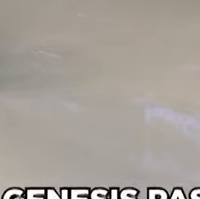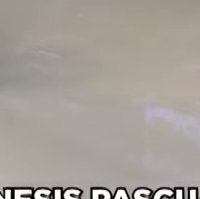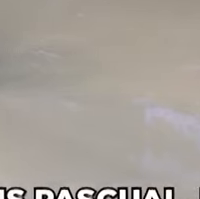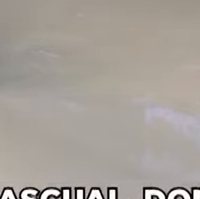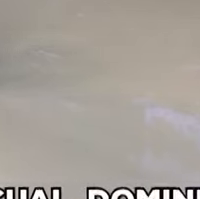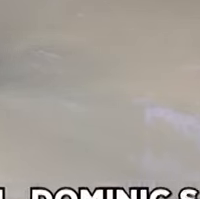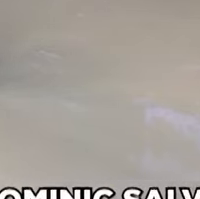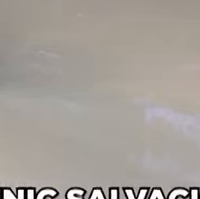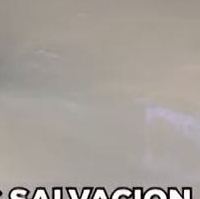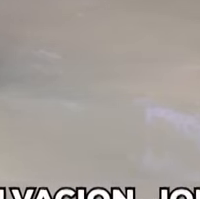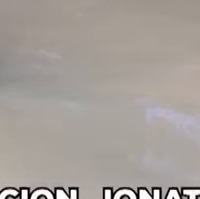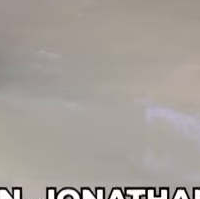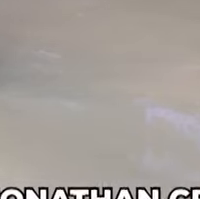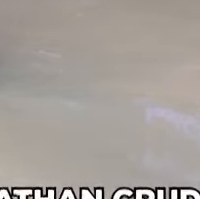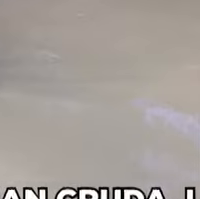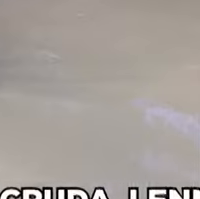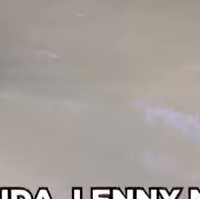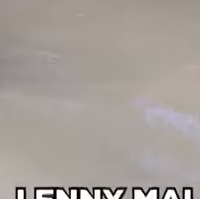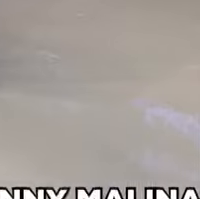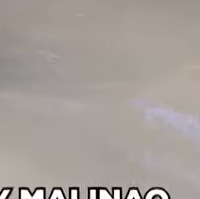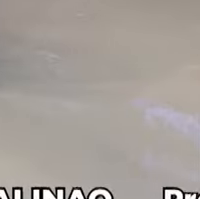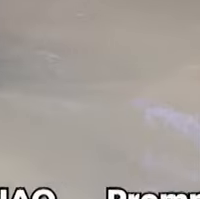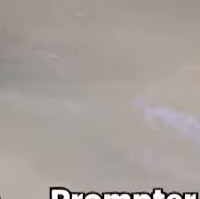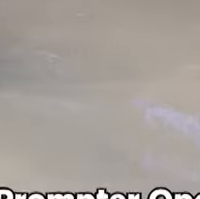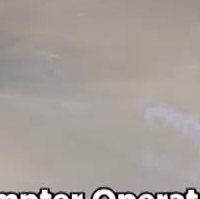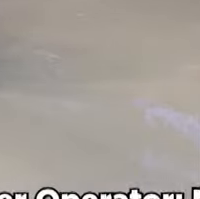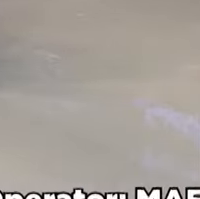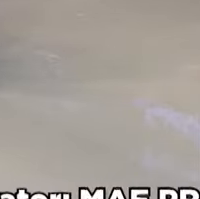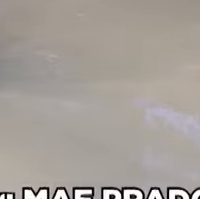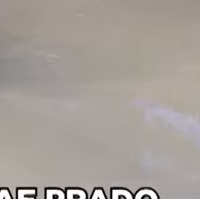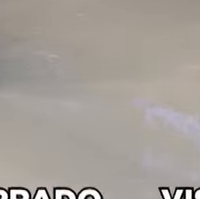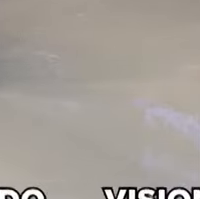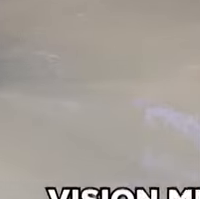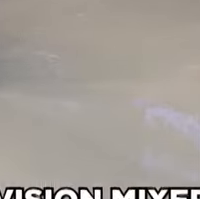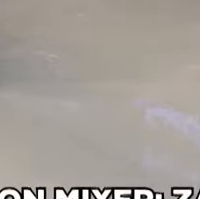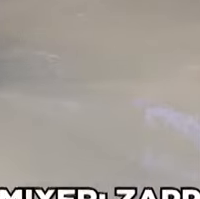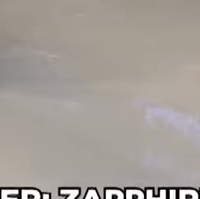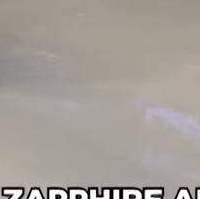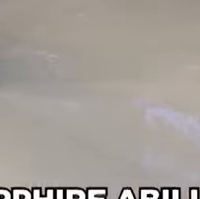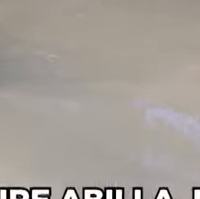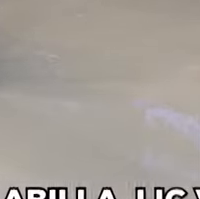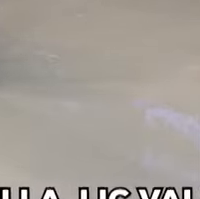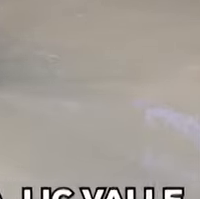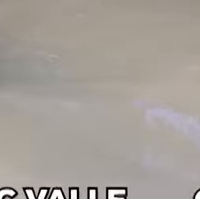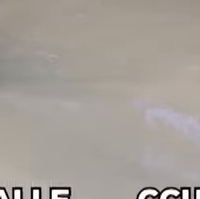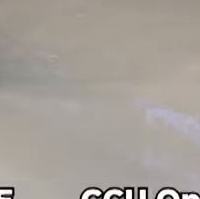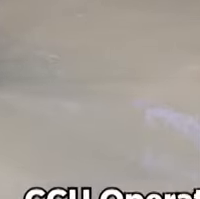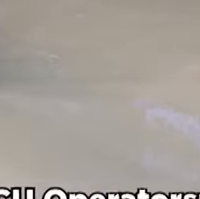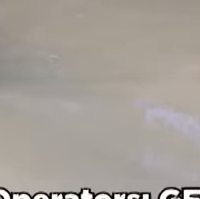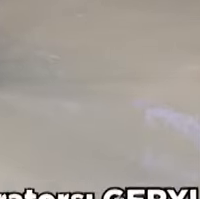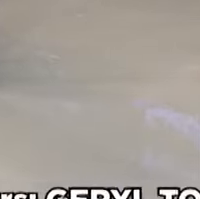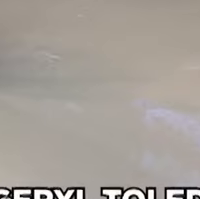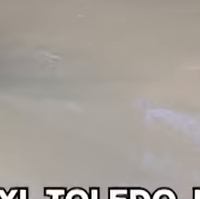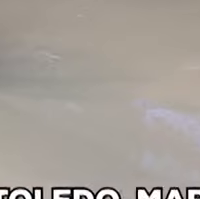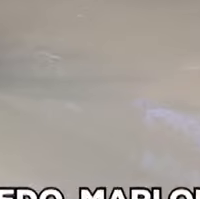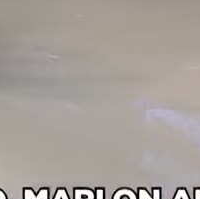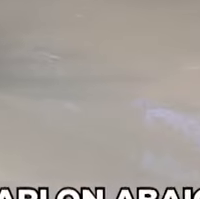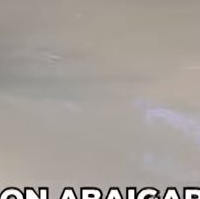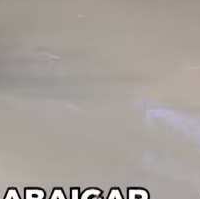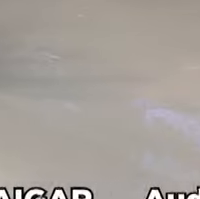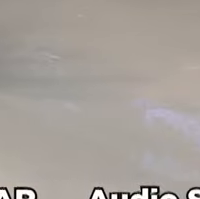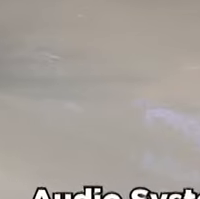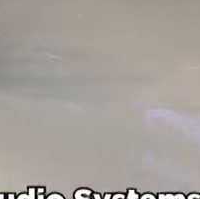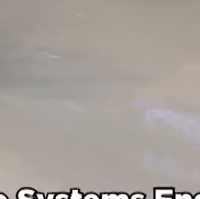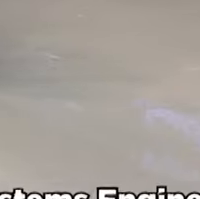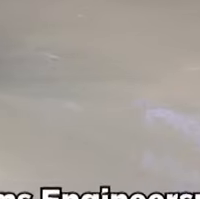Chot! Diba? Sige po, Chot. Coach. Pangit ang Chot. Coach. Thank you. Congratulations,